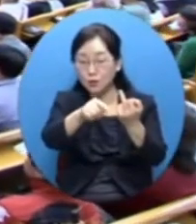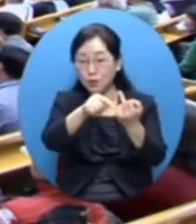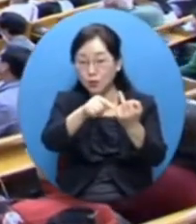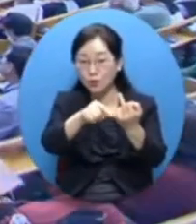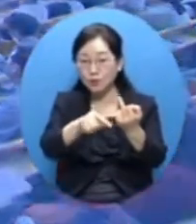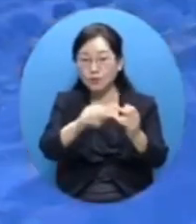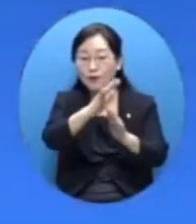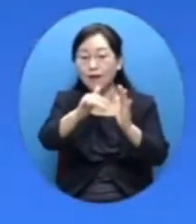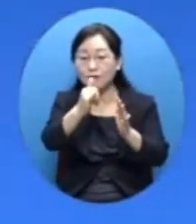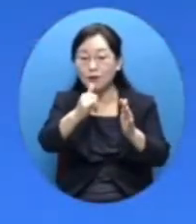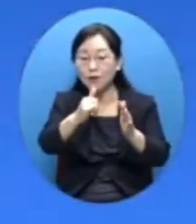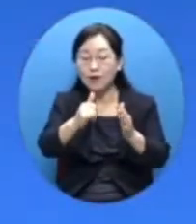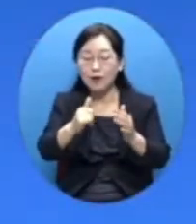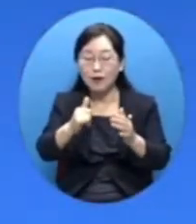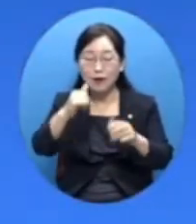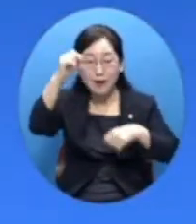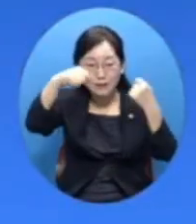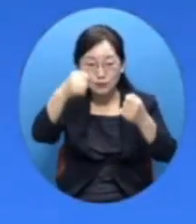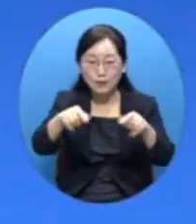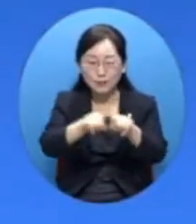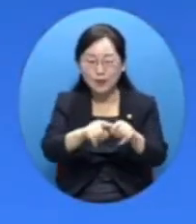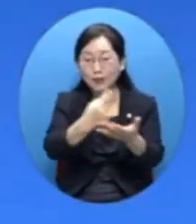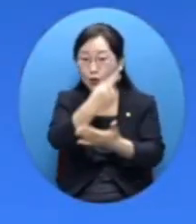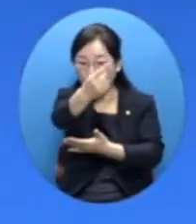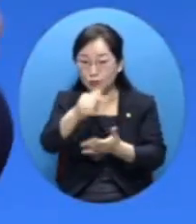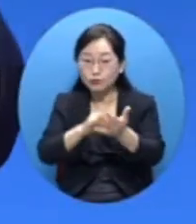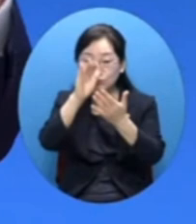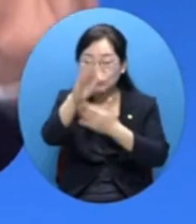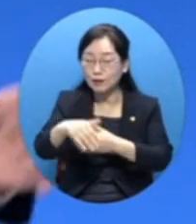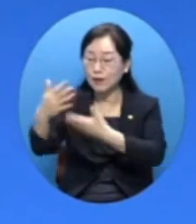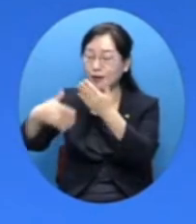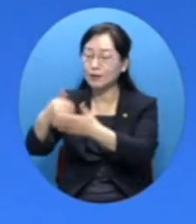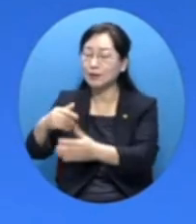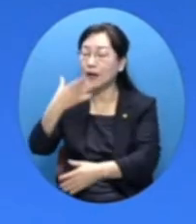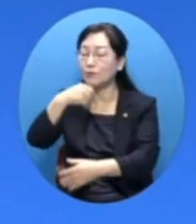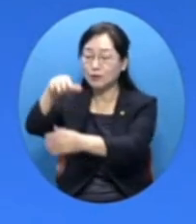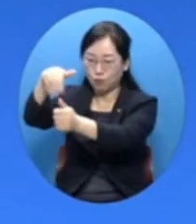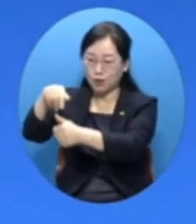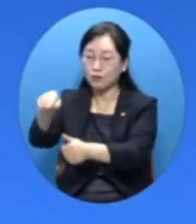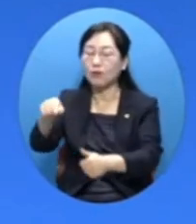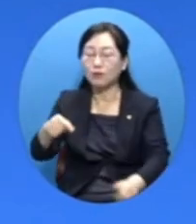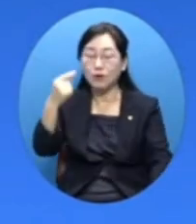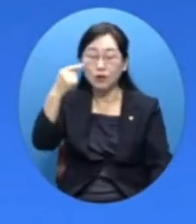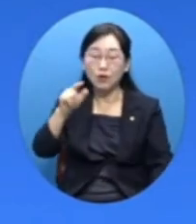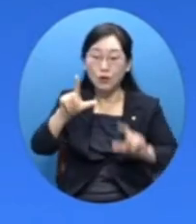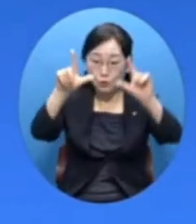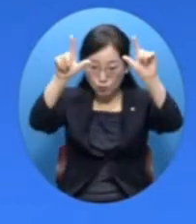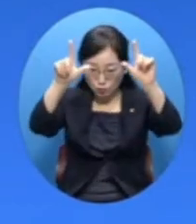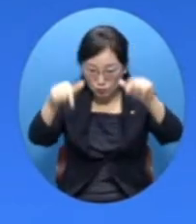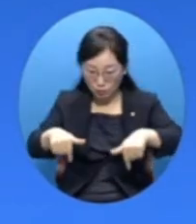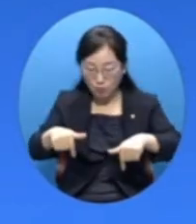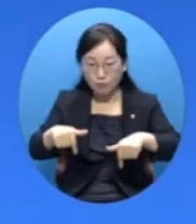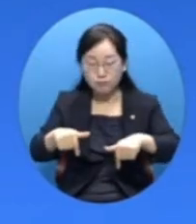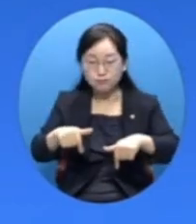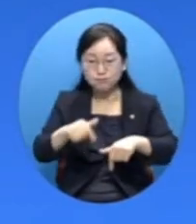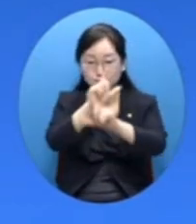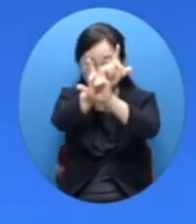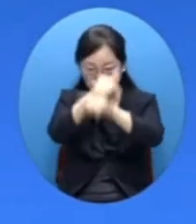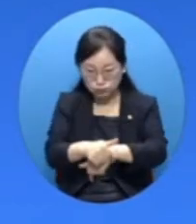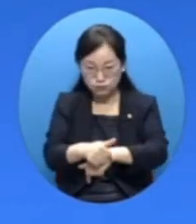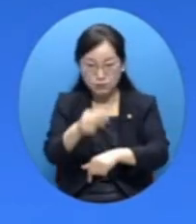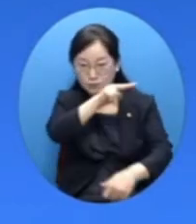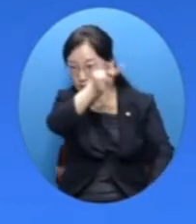가족과 모든 가축을 데리고 떠난 후에 하나님께서 말씀하셨습니다 눈들어 동서 남북을 바라보라 그리고